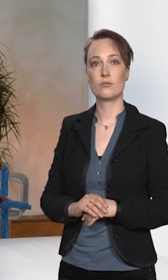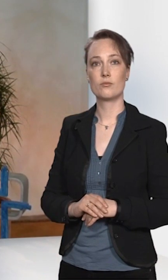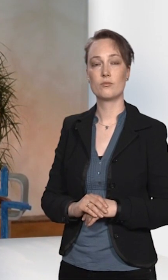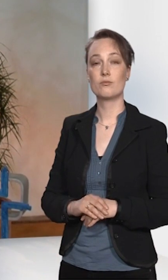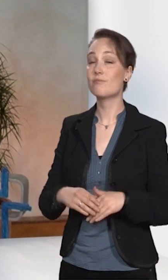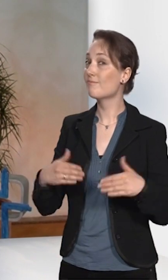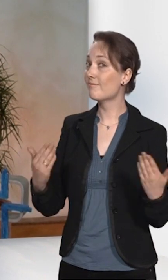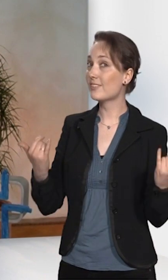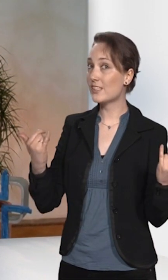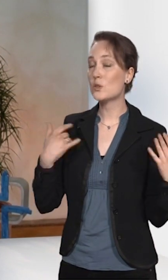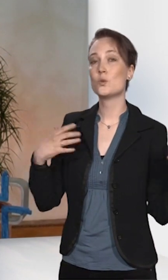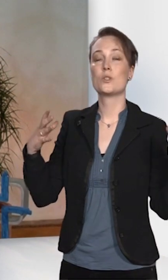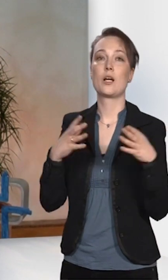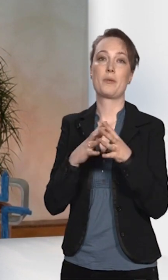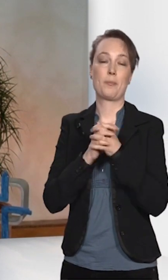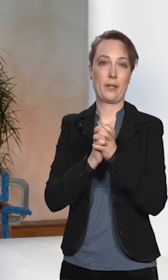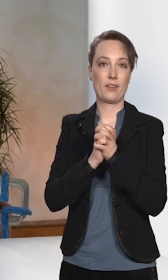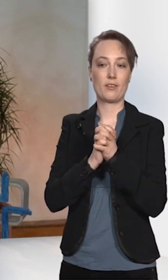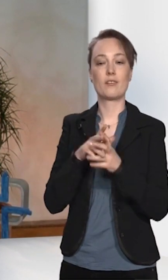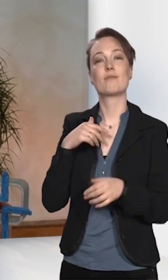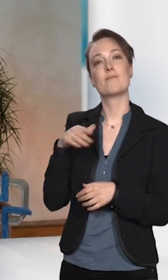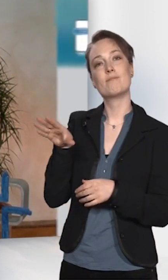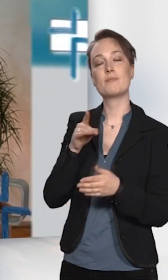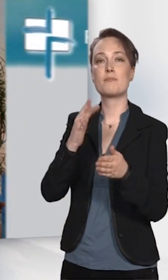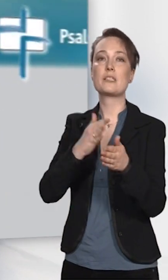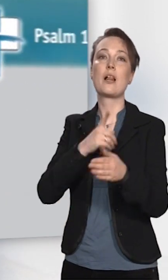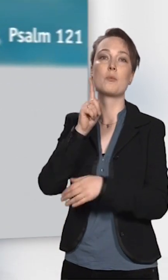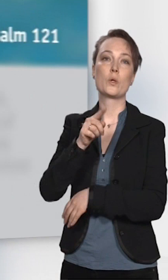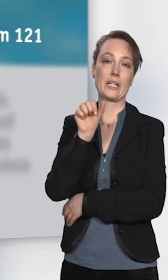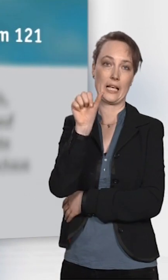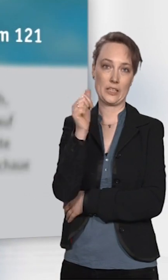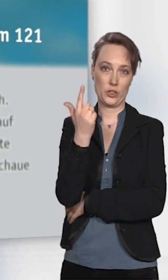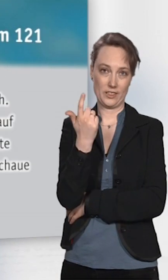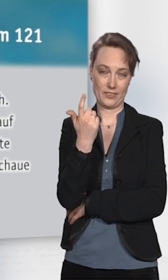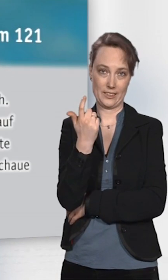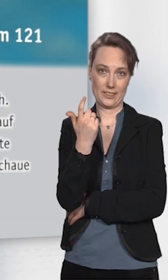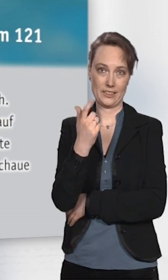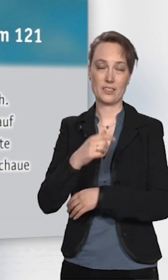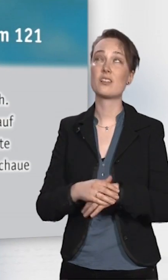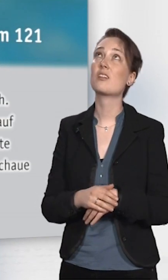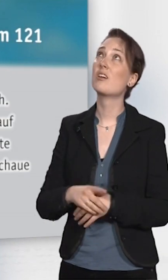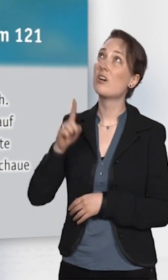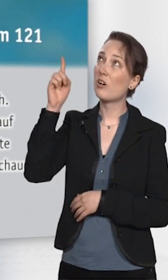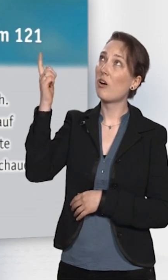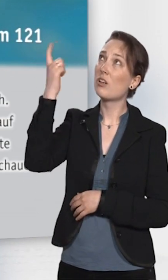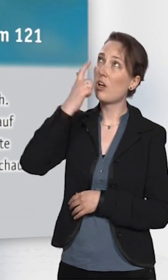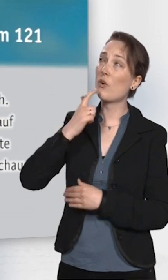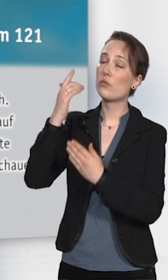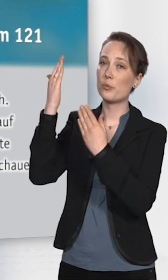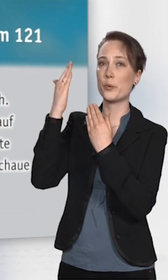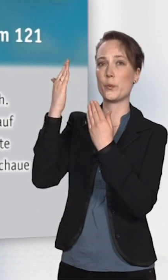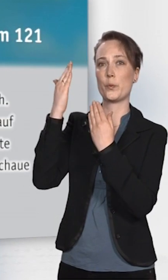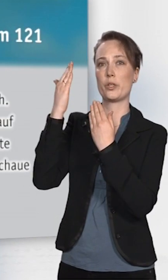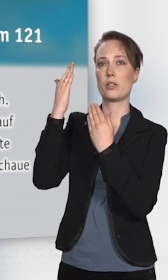Lassen Sie uns zusammen beten mit Worten aus Psalm 121. Gott behütet mich.